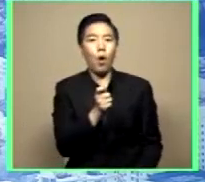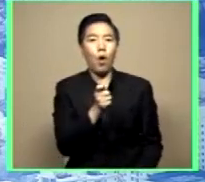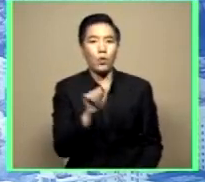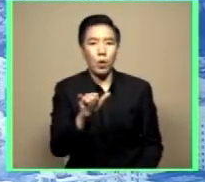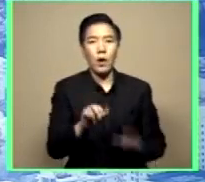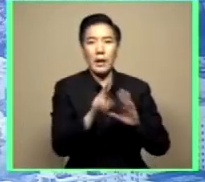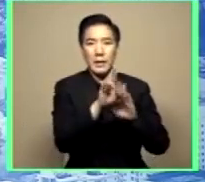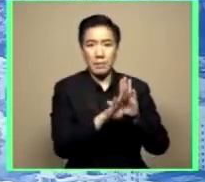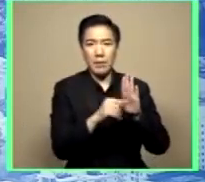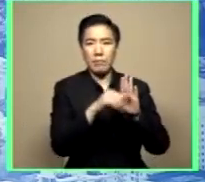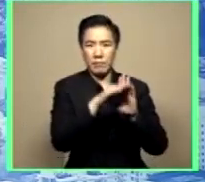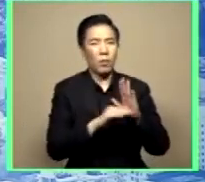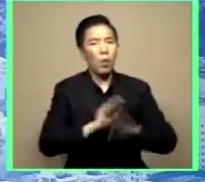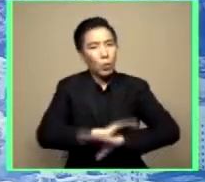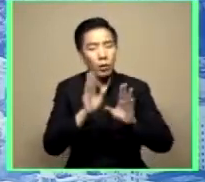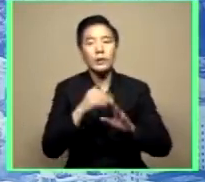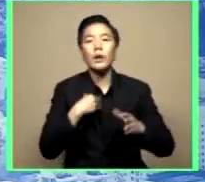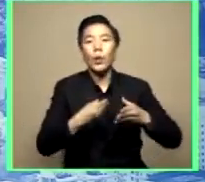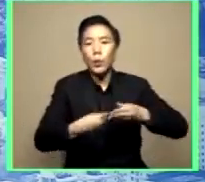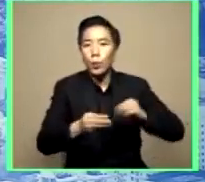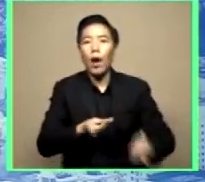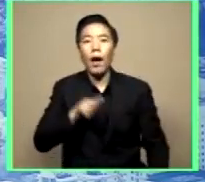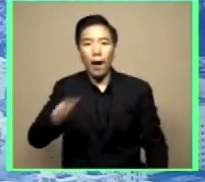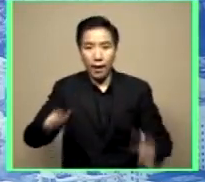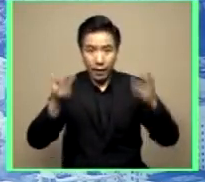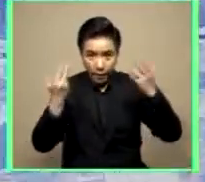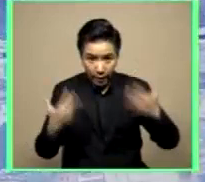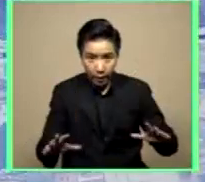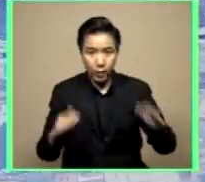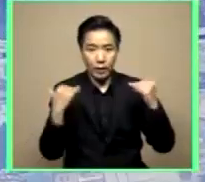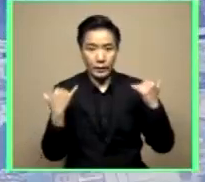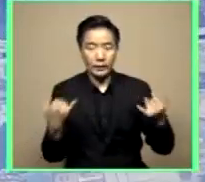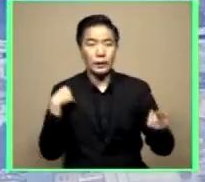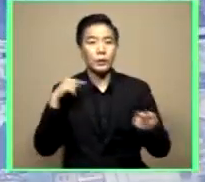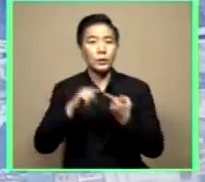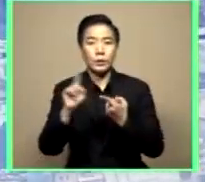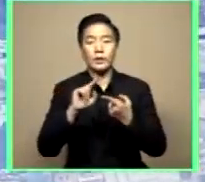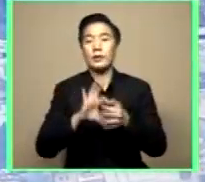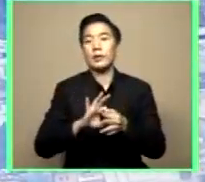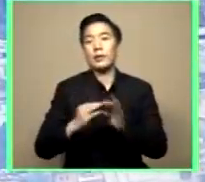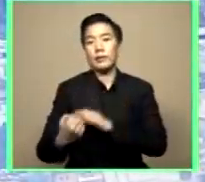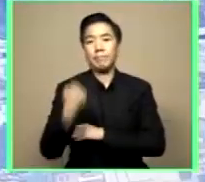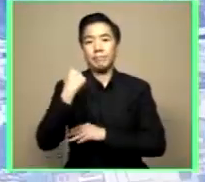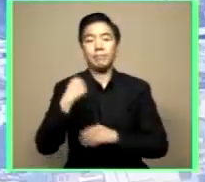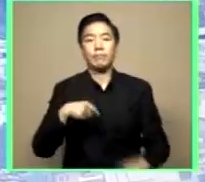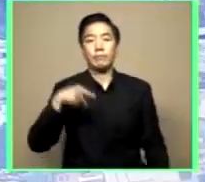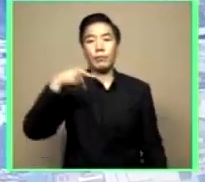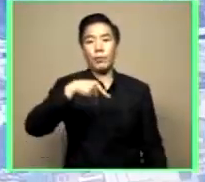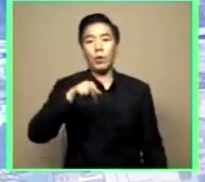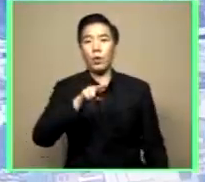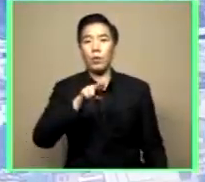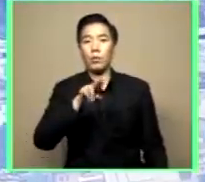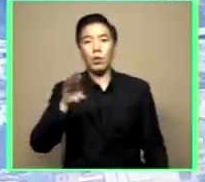ำเนินการไปแล้วนะครับผ่อนปลนไปแล้วโดยทางการใช้อำนาจทางพ.ร.บ.ฉุก